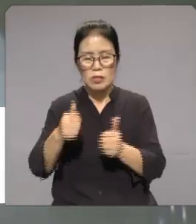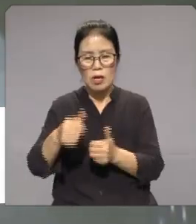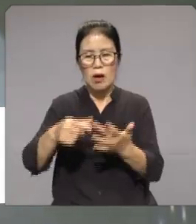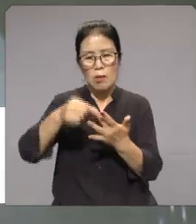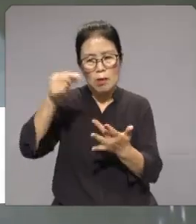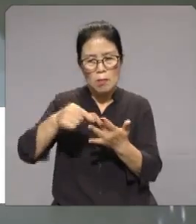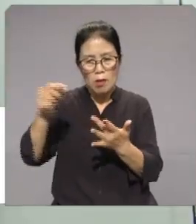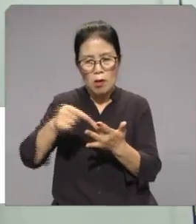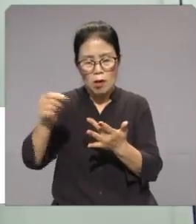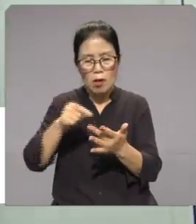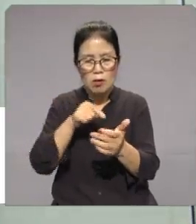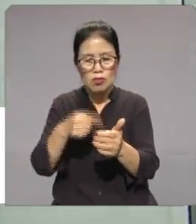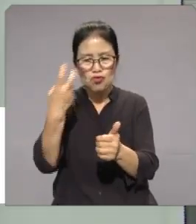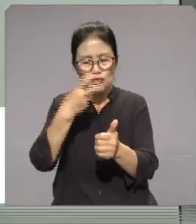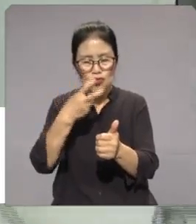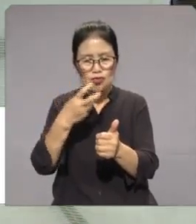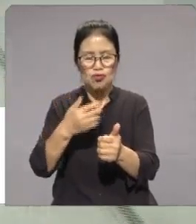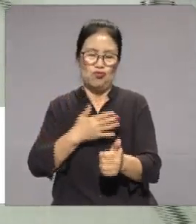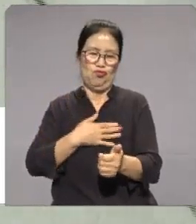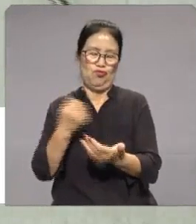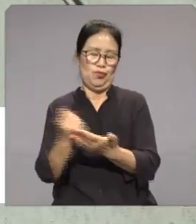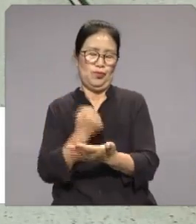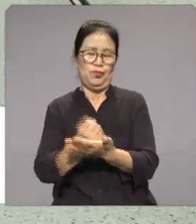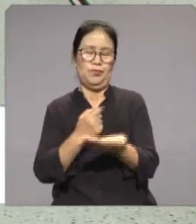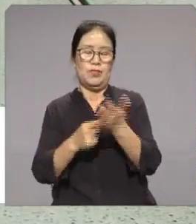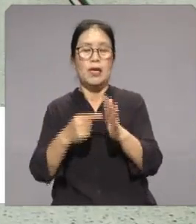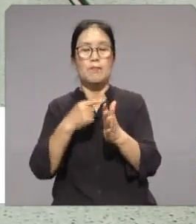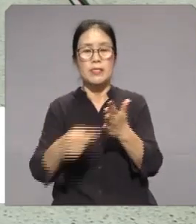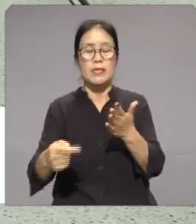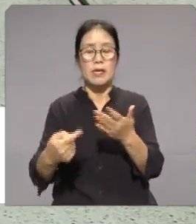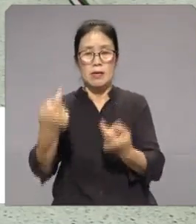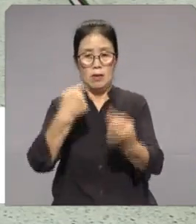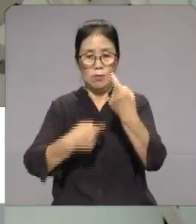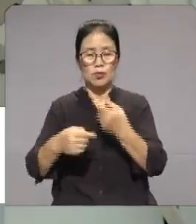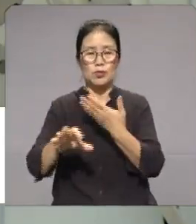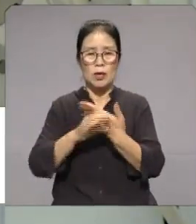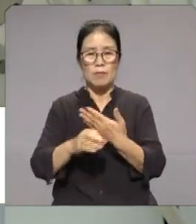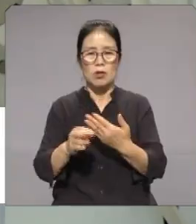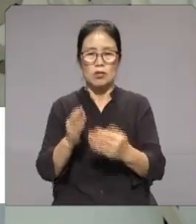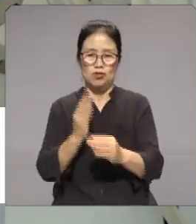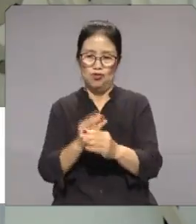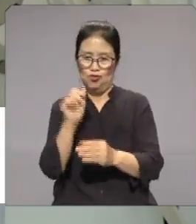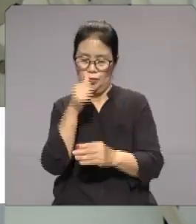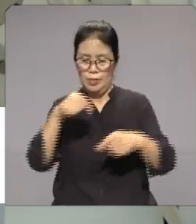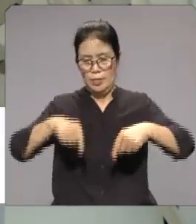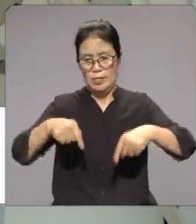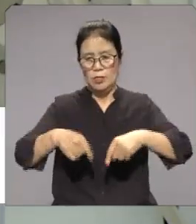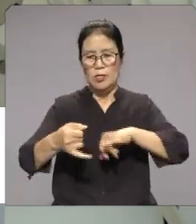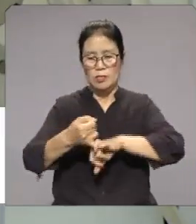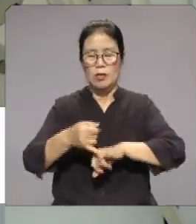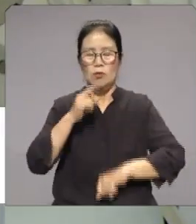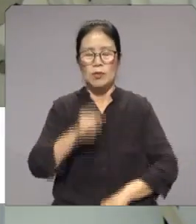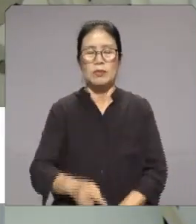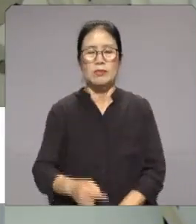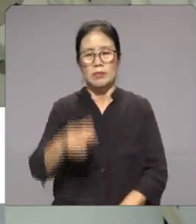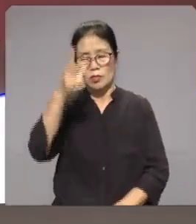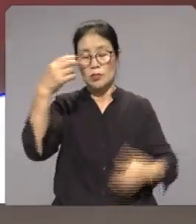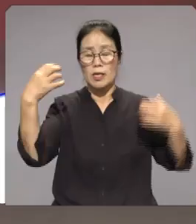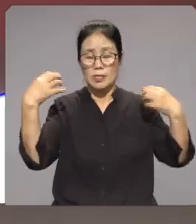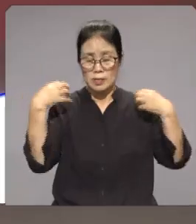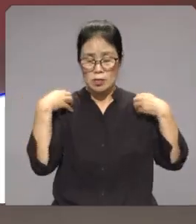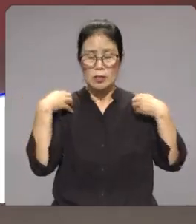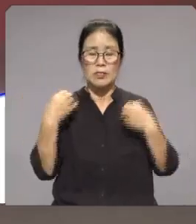대상자를 특정하는 행태에 유감을 표한다며 피해 사례가 접수되면 중재에 나서겠다고 말했습니다. 경찰청